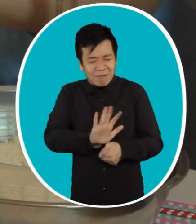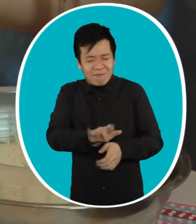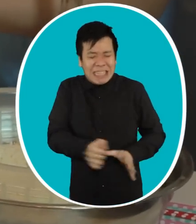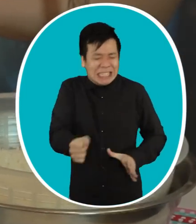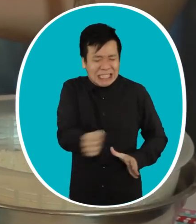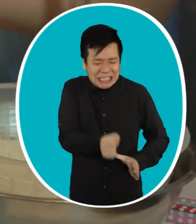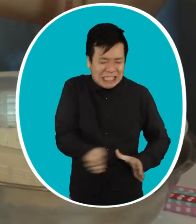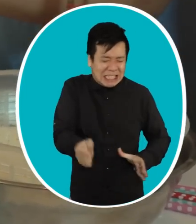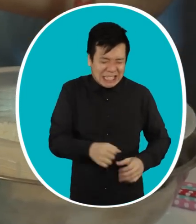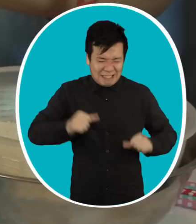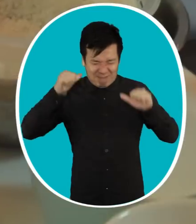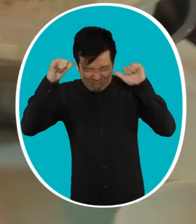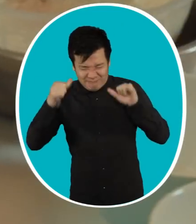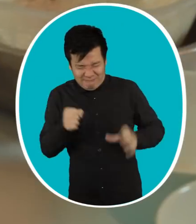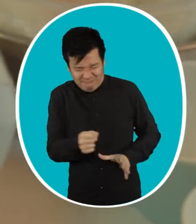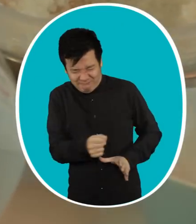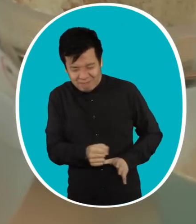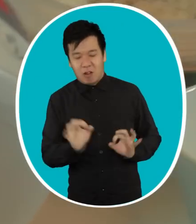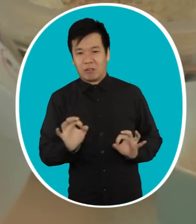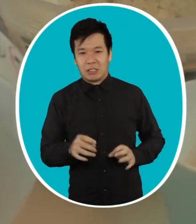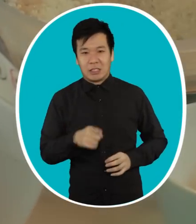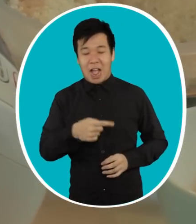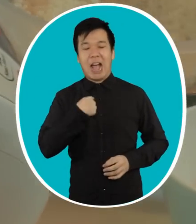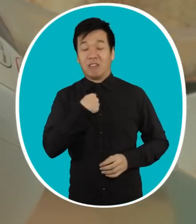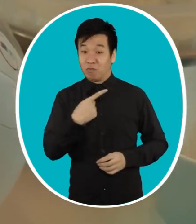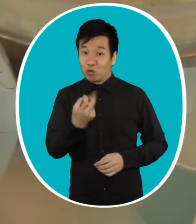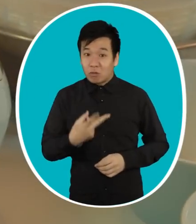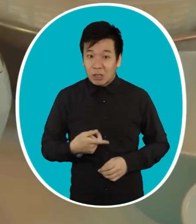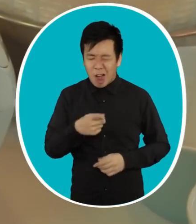啦，你撈啦，大啲撈啦，我真係忍唔住出手，你撈